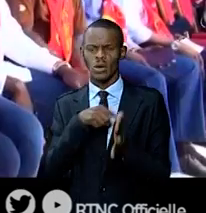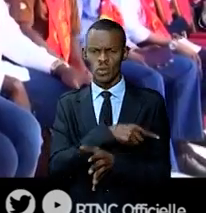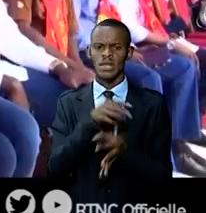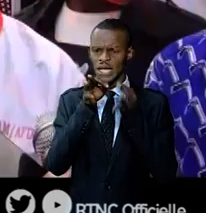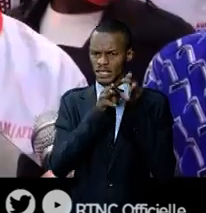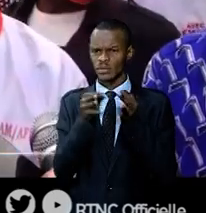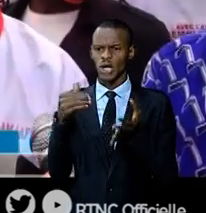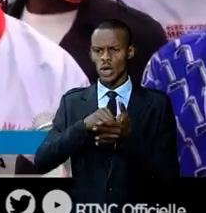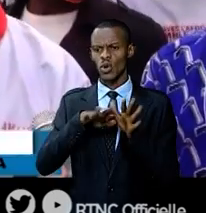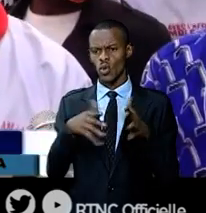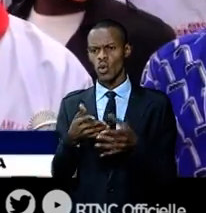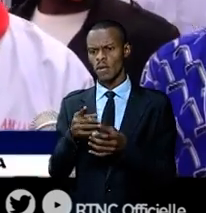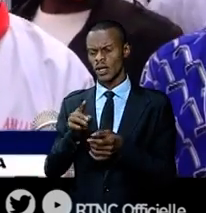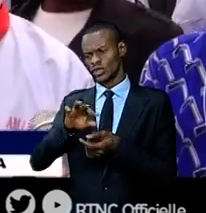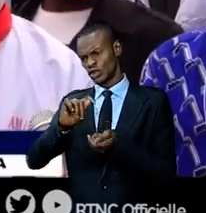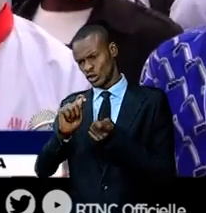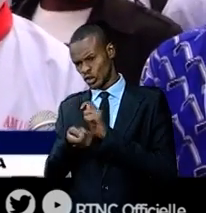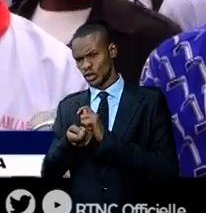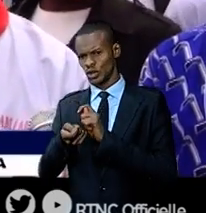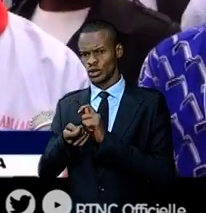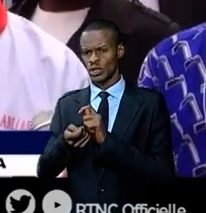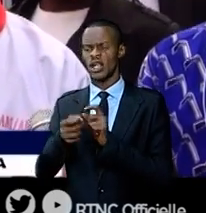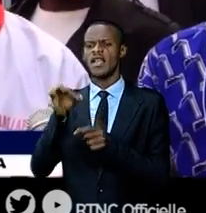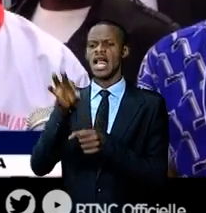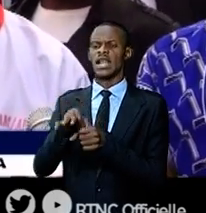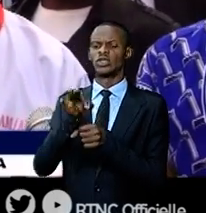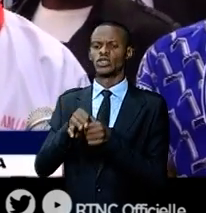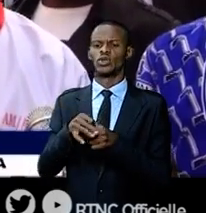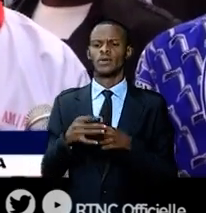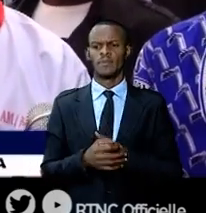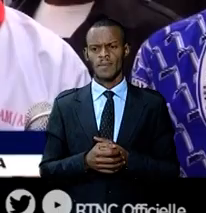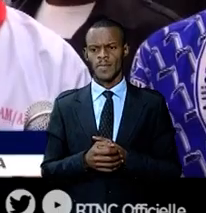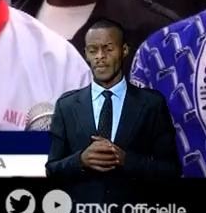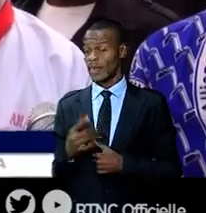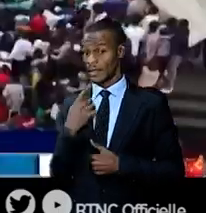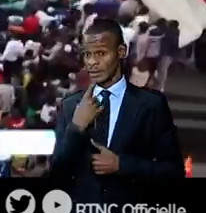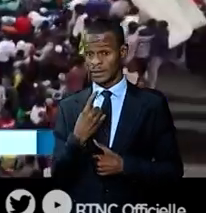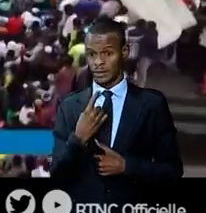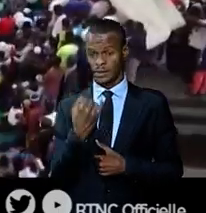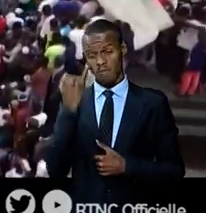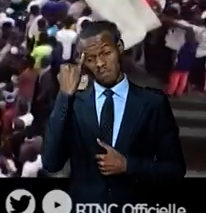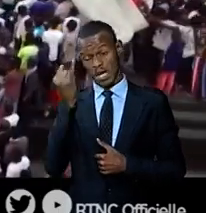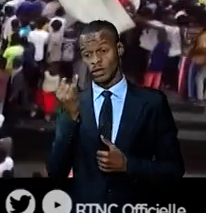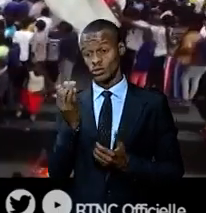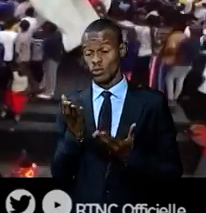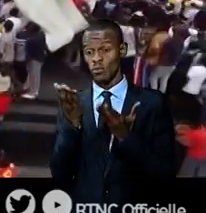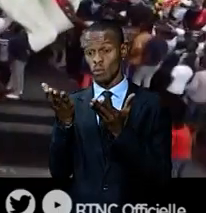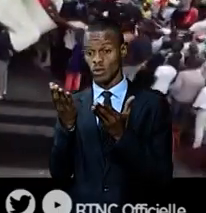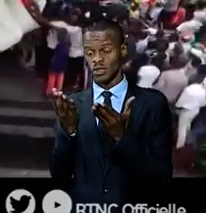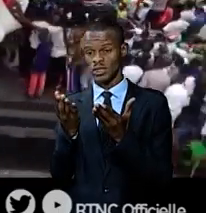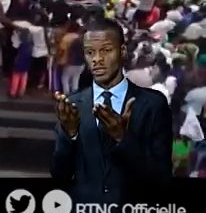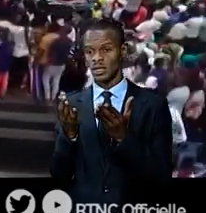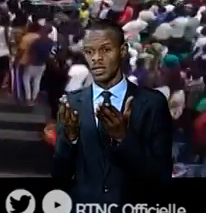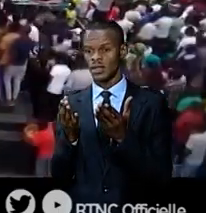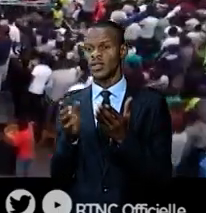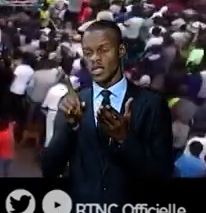mode de scrutin. Les réformes que nous avons proposées doivent précéder la désignation des membres de la